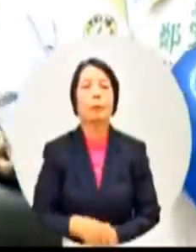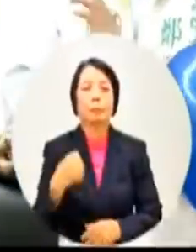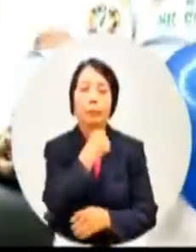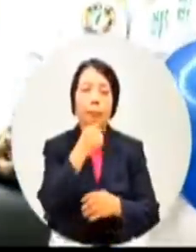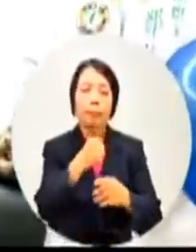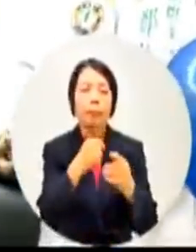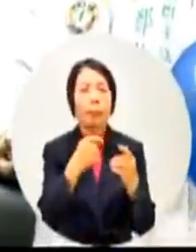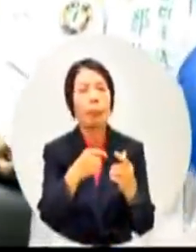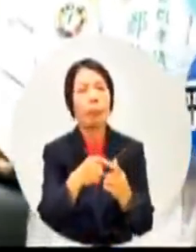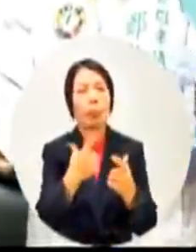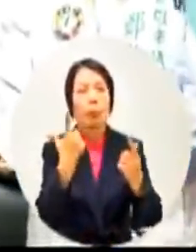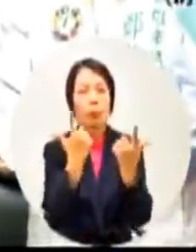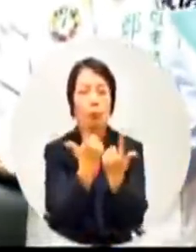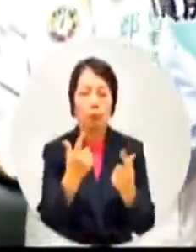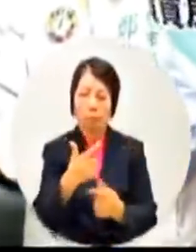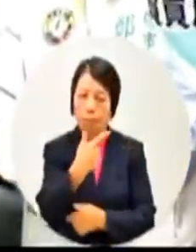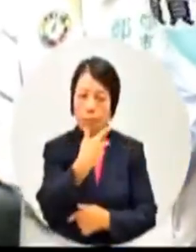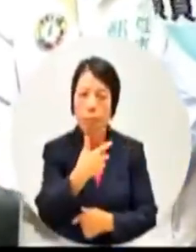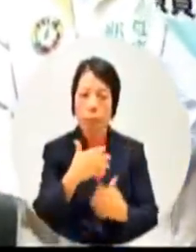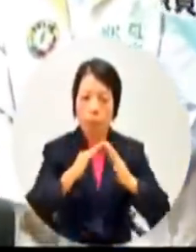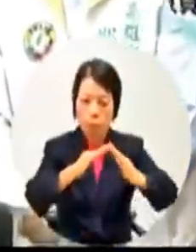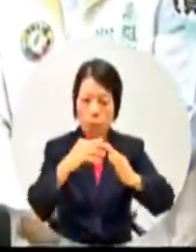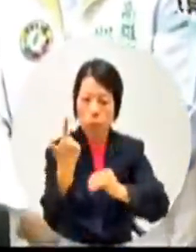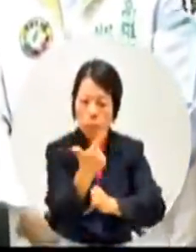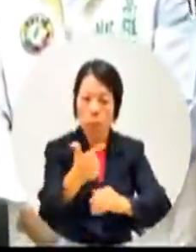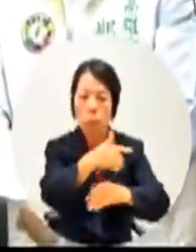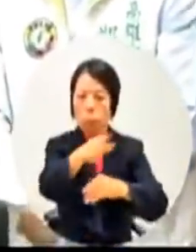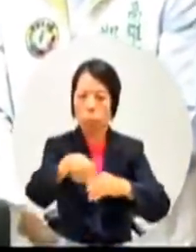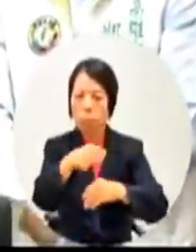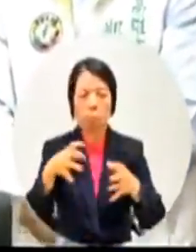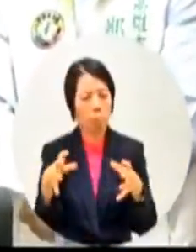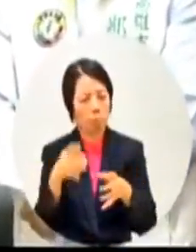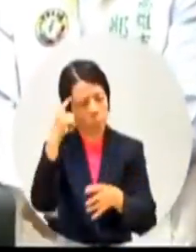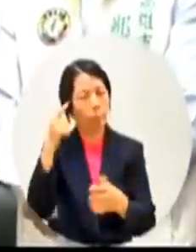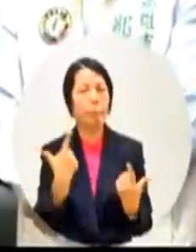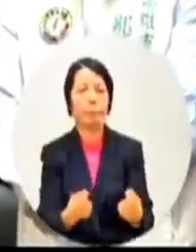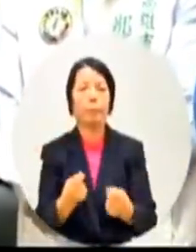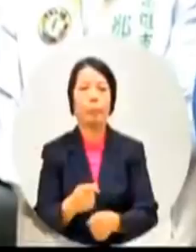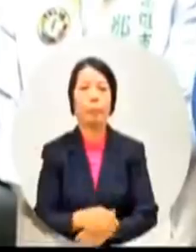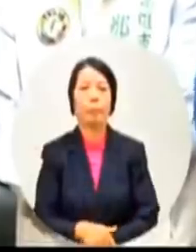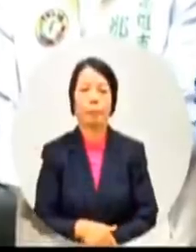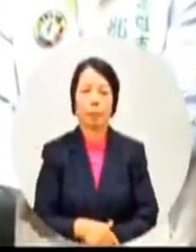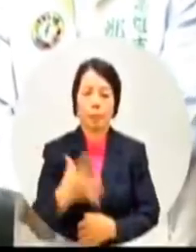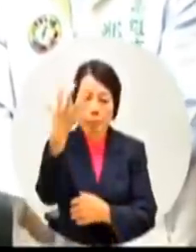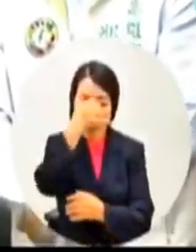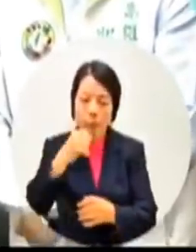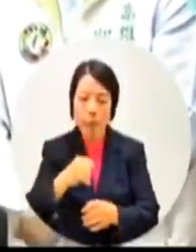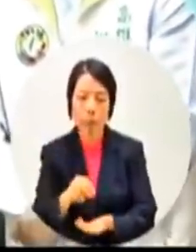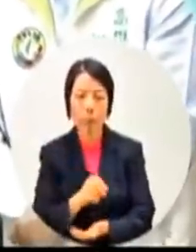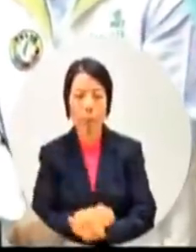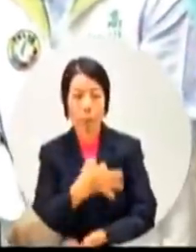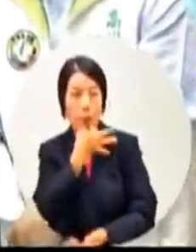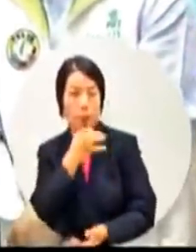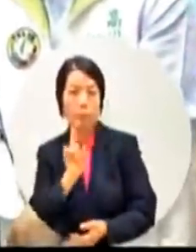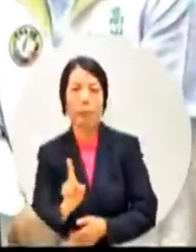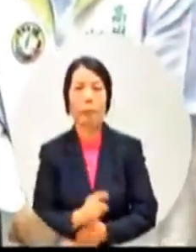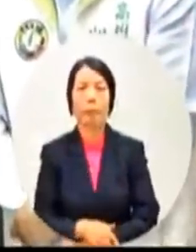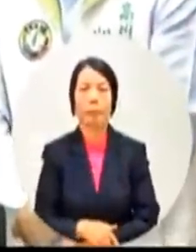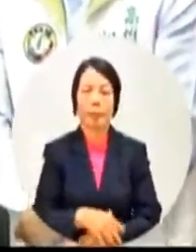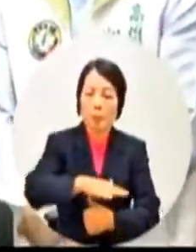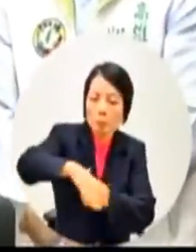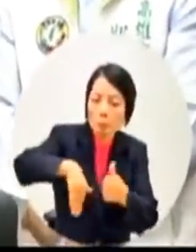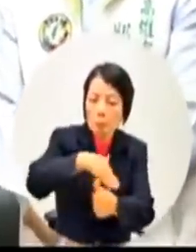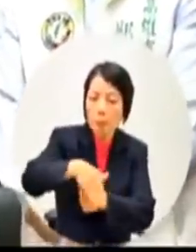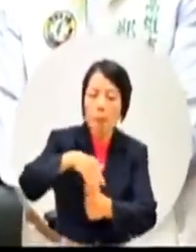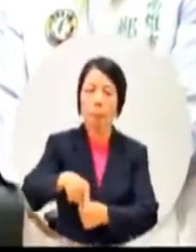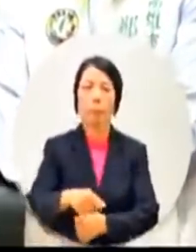人家有些不同。你的内容是怎样呢？老人家怕什么？你的这里面怕寂寞嘛，对不对？那年轻人怕什么？ 没